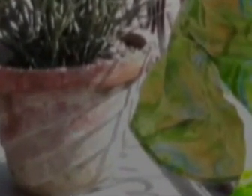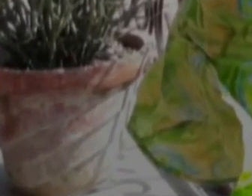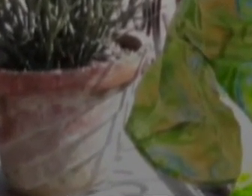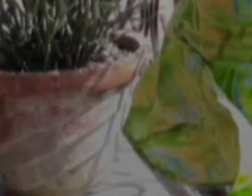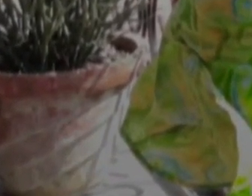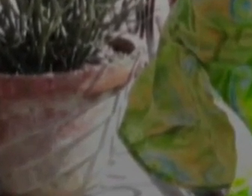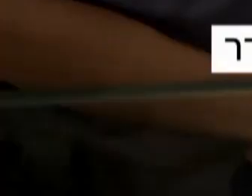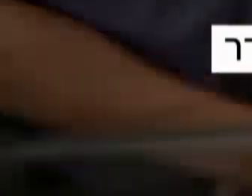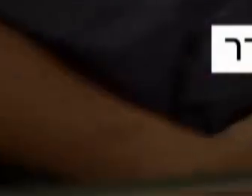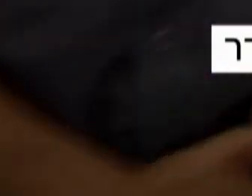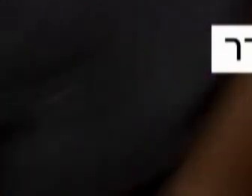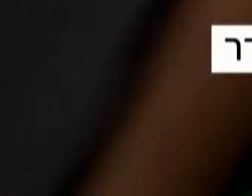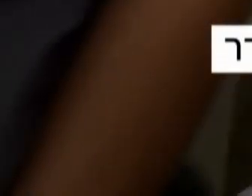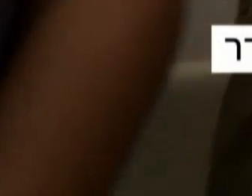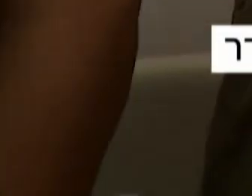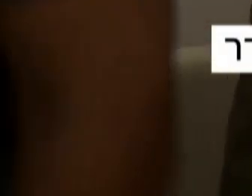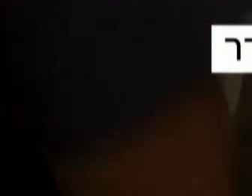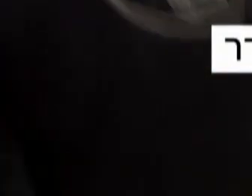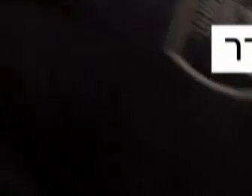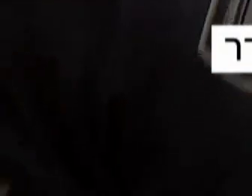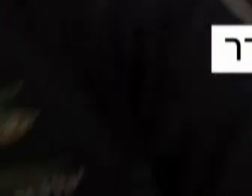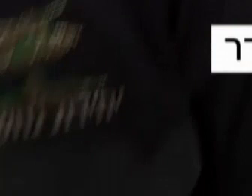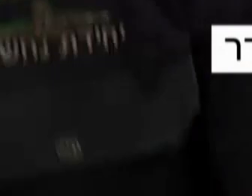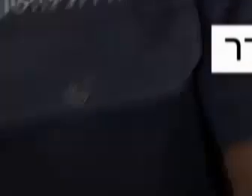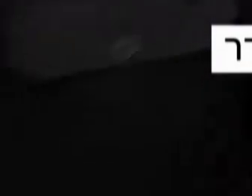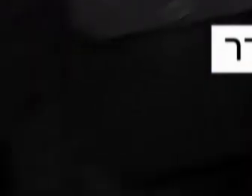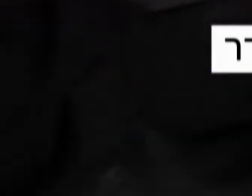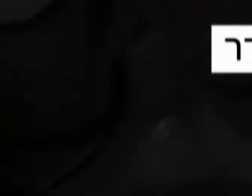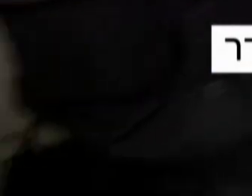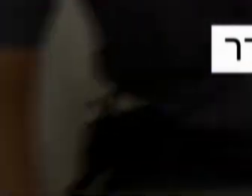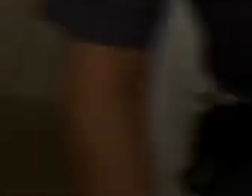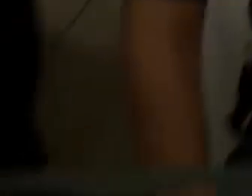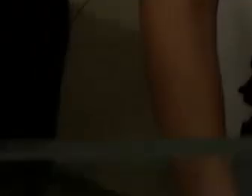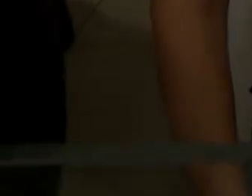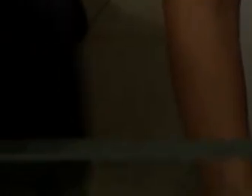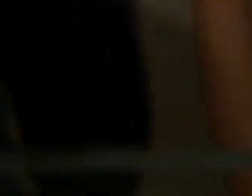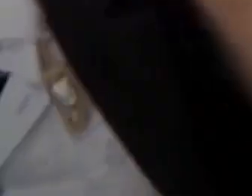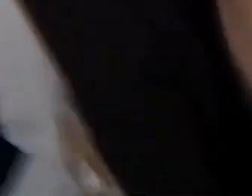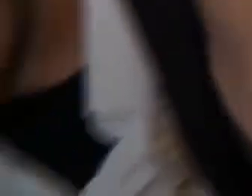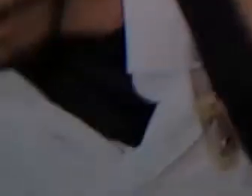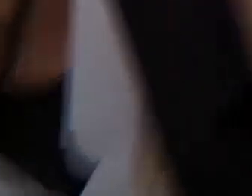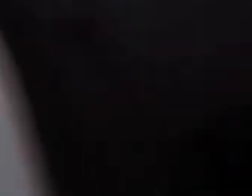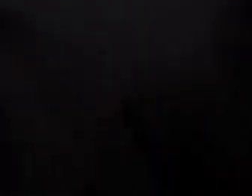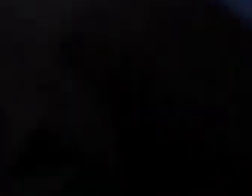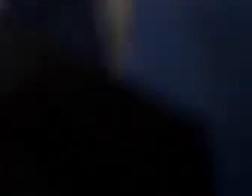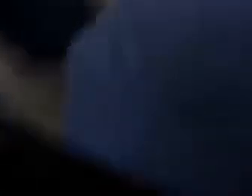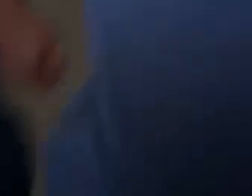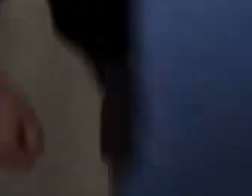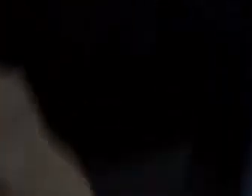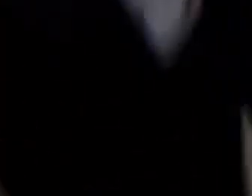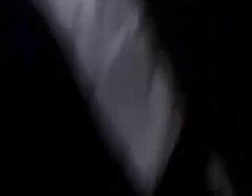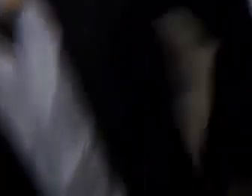רצח אופיר החיים. זה לא בסדר, מה שהולך פה את פרוטה בסוף פרסום, זה לא בסדר. הגרוש ובת משפחה